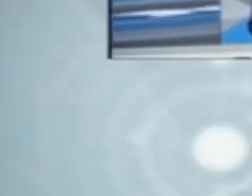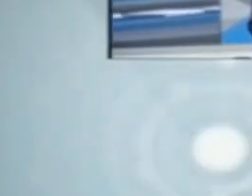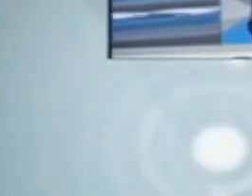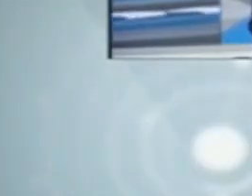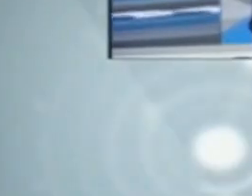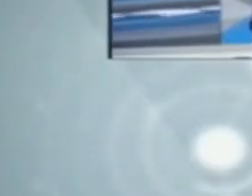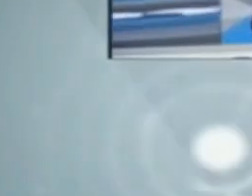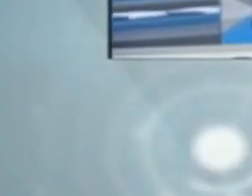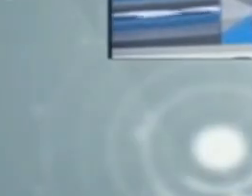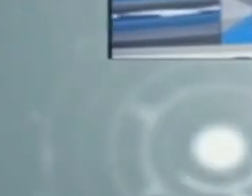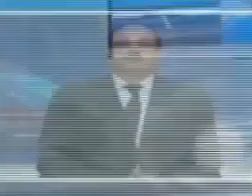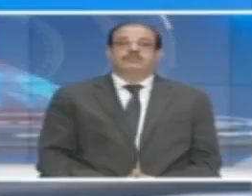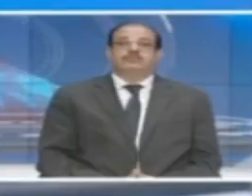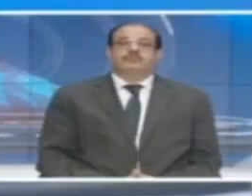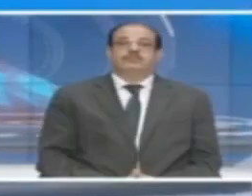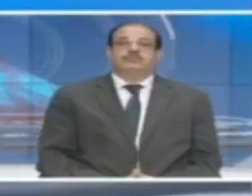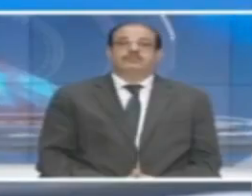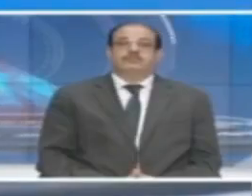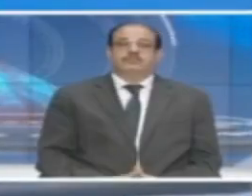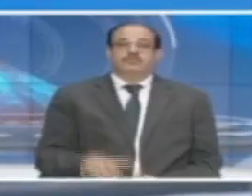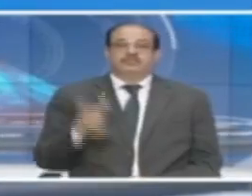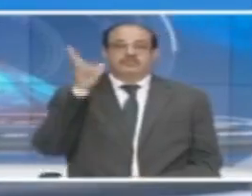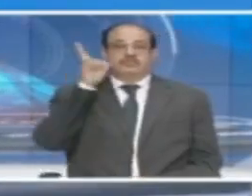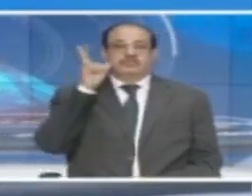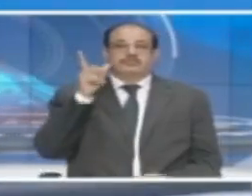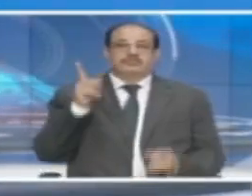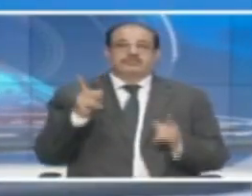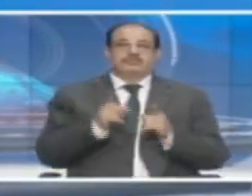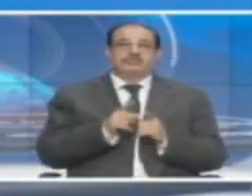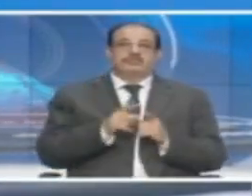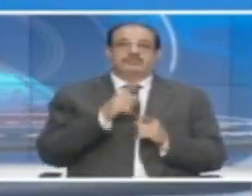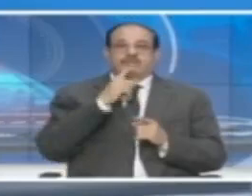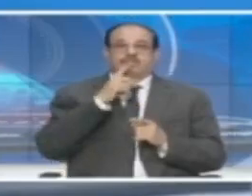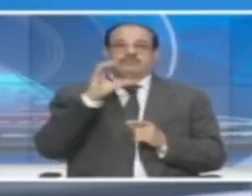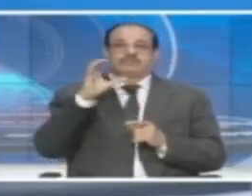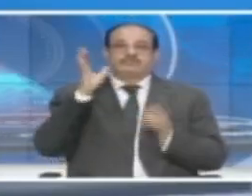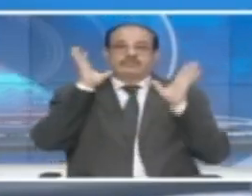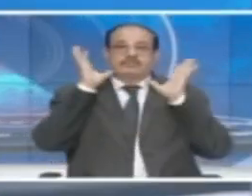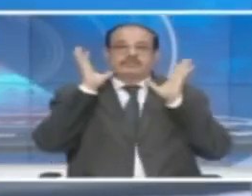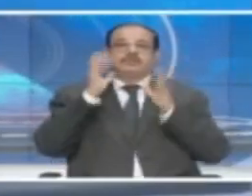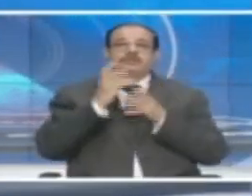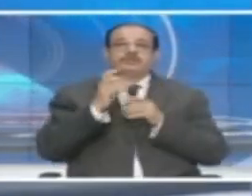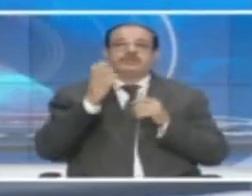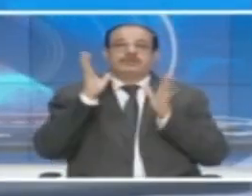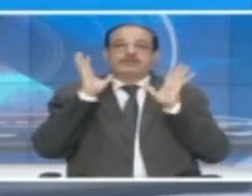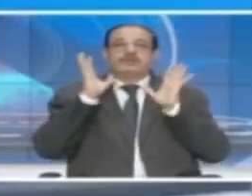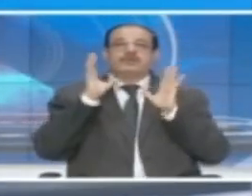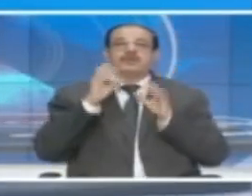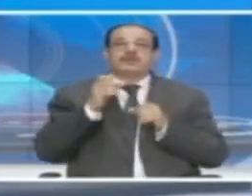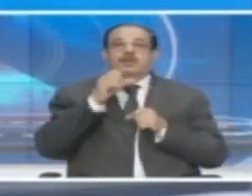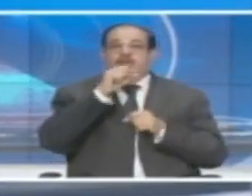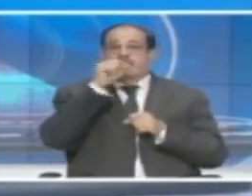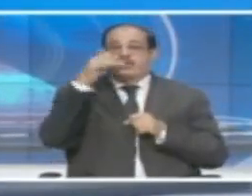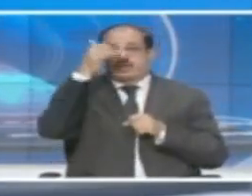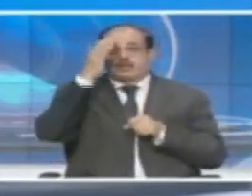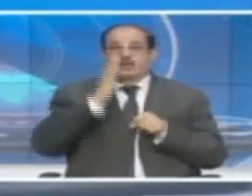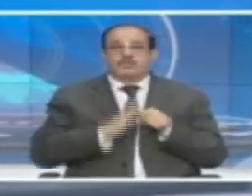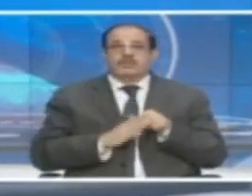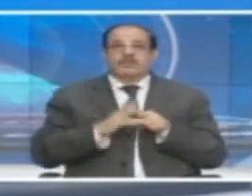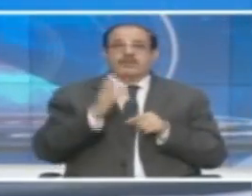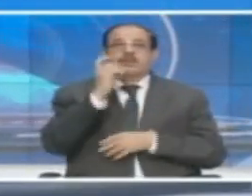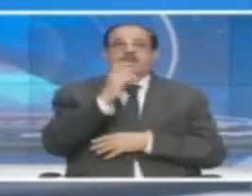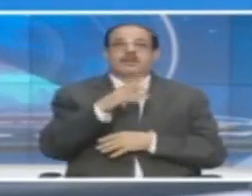اهلا مشاهدينا الكرام الى موجز الاهم واخر الانباء، حيث ادى الرئيس عبد الفتاح السيسي صلاه عيد الاضحى